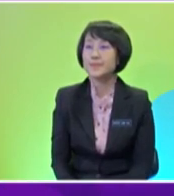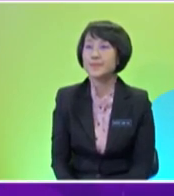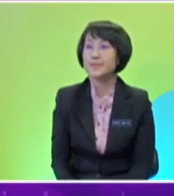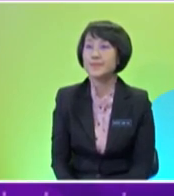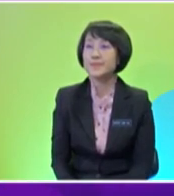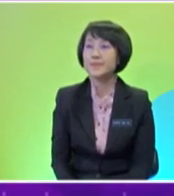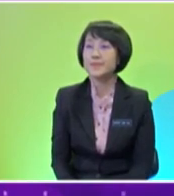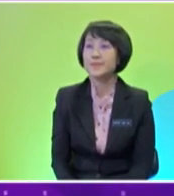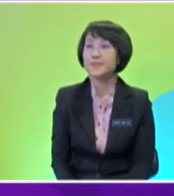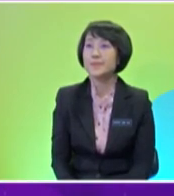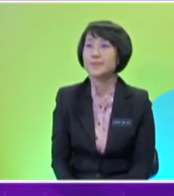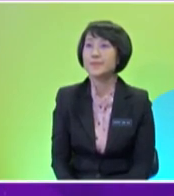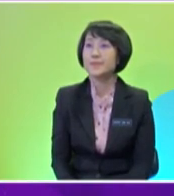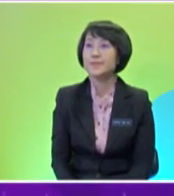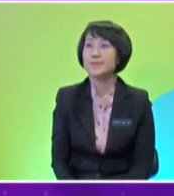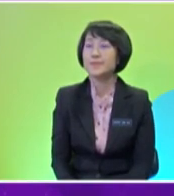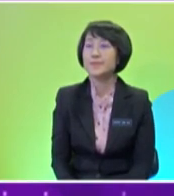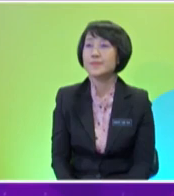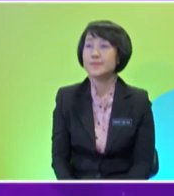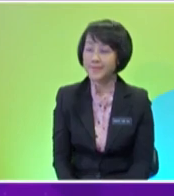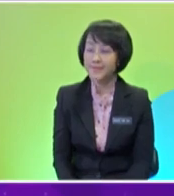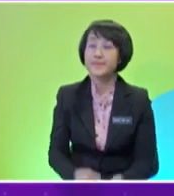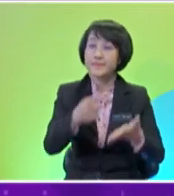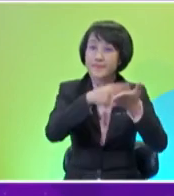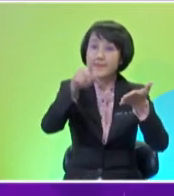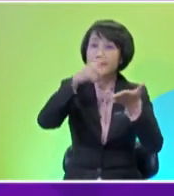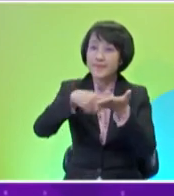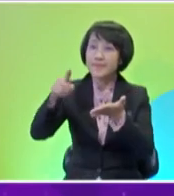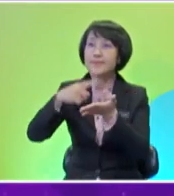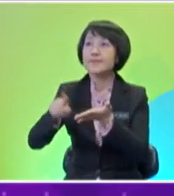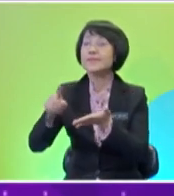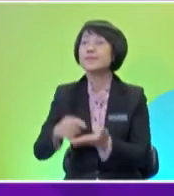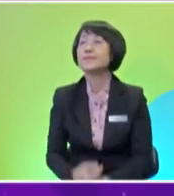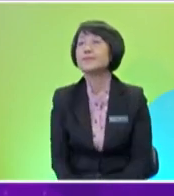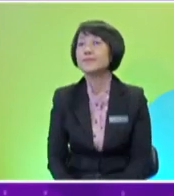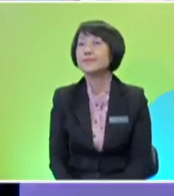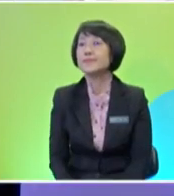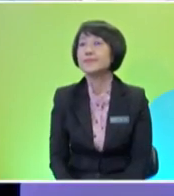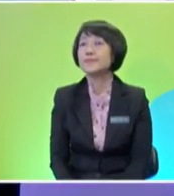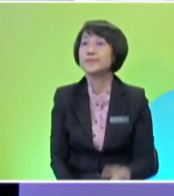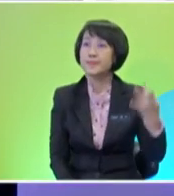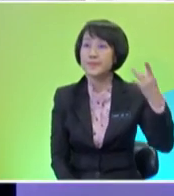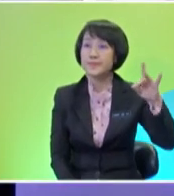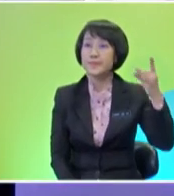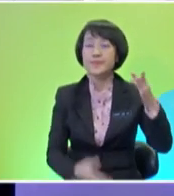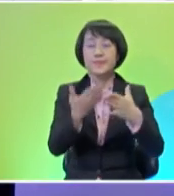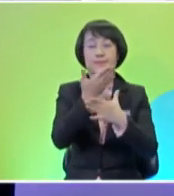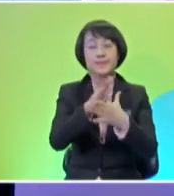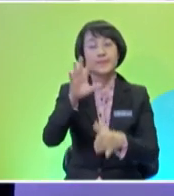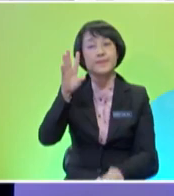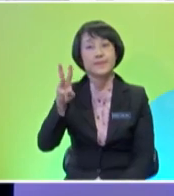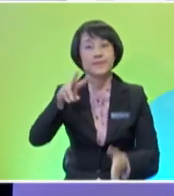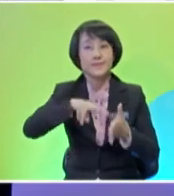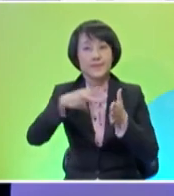Oke tapi kita cek dulu jawaban dua adik kita ini oke oke untuk 18 bahagia enam Maksudnya